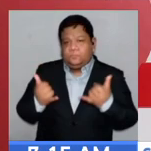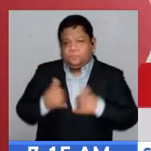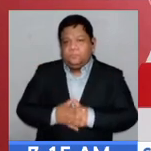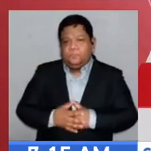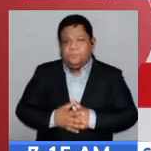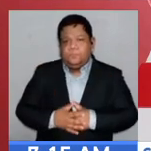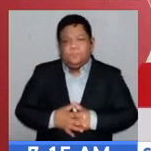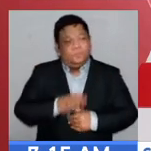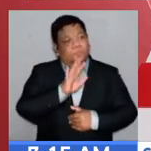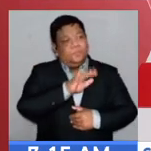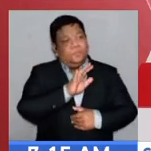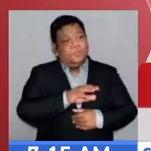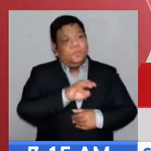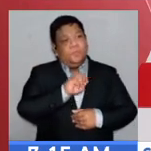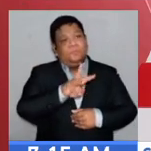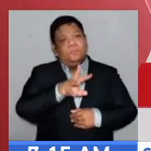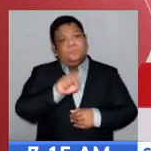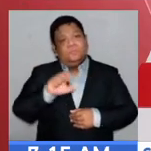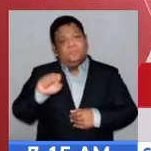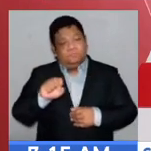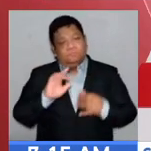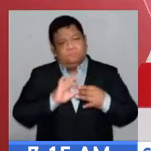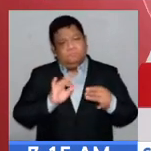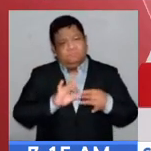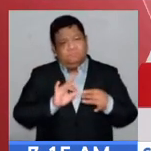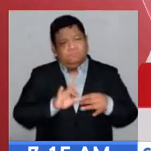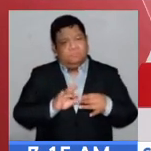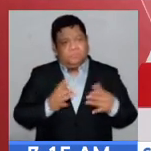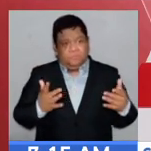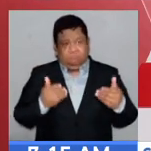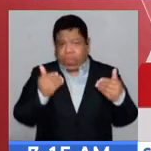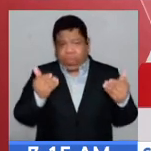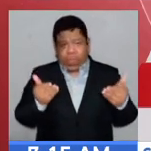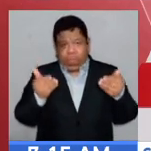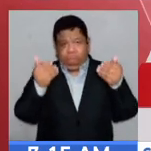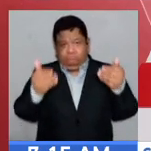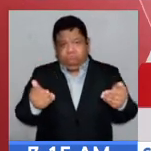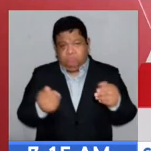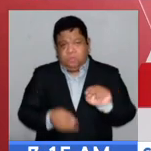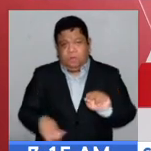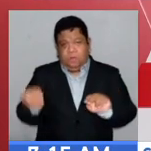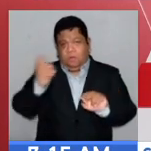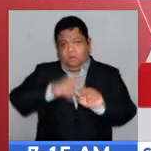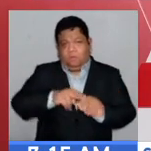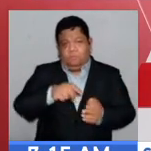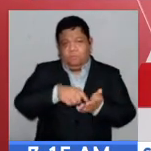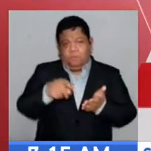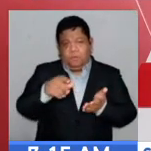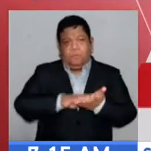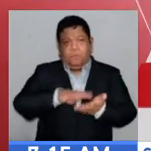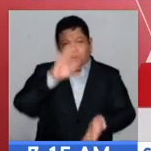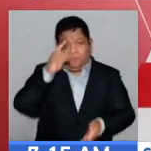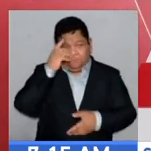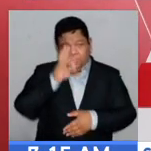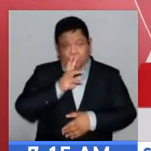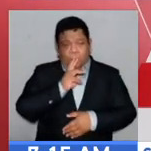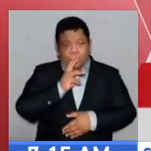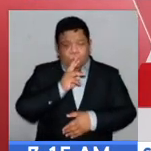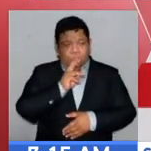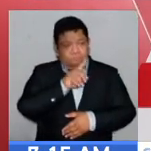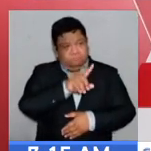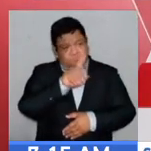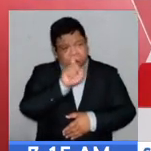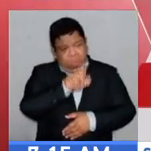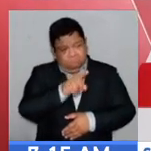MWSS Regulatory Office, wala na raw atrasan itong pagtaas ng singil sa tubig. Sa palagay niyo ba may mga option pa